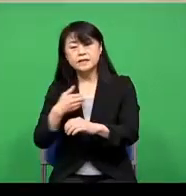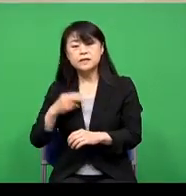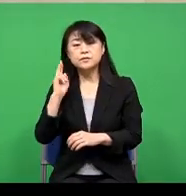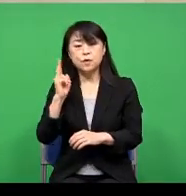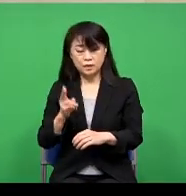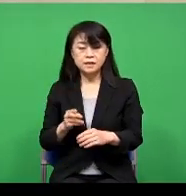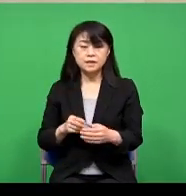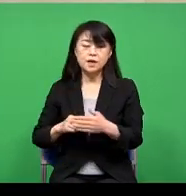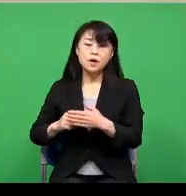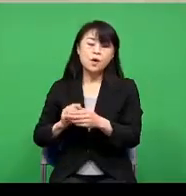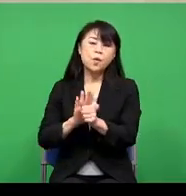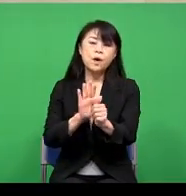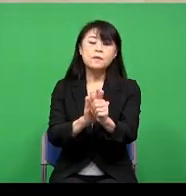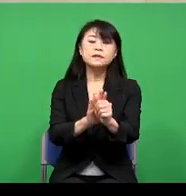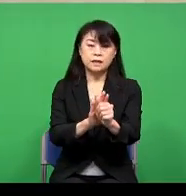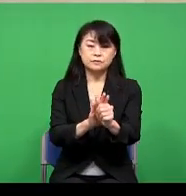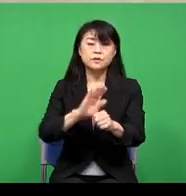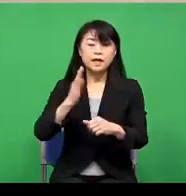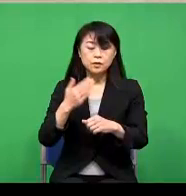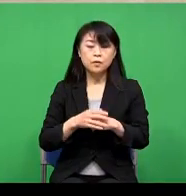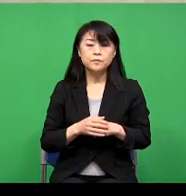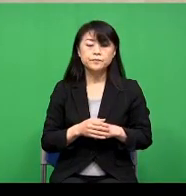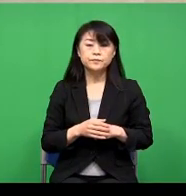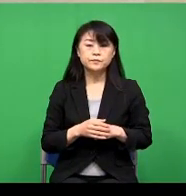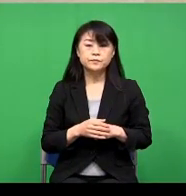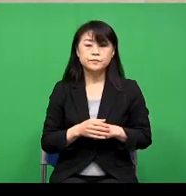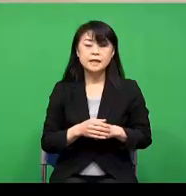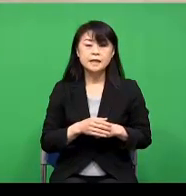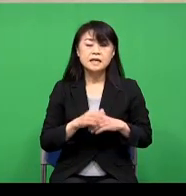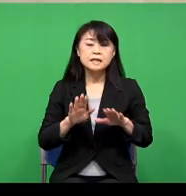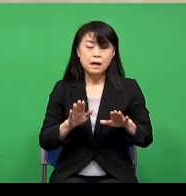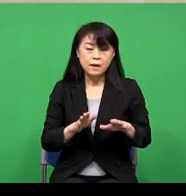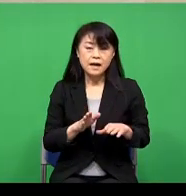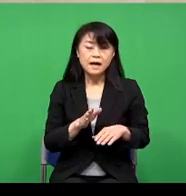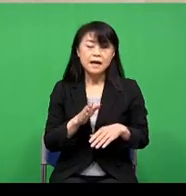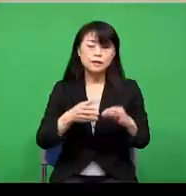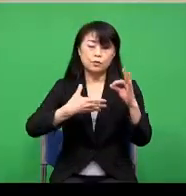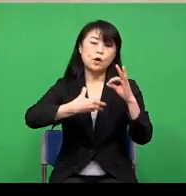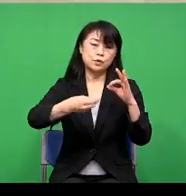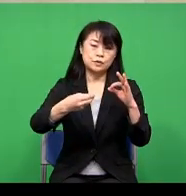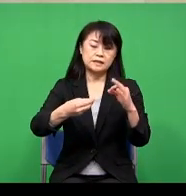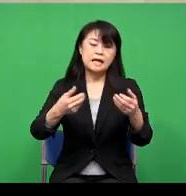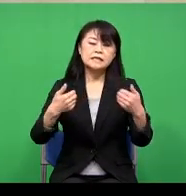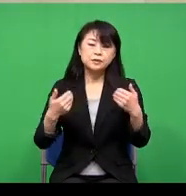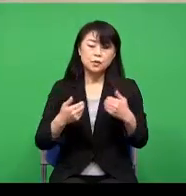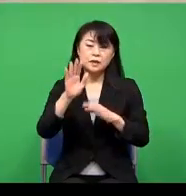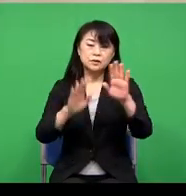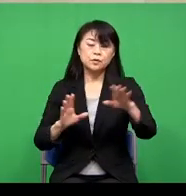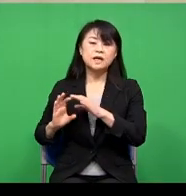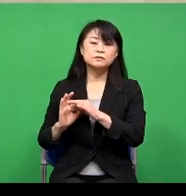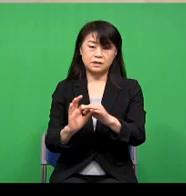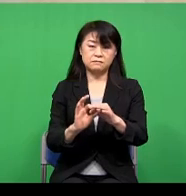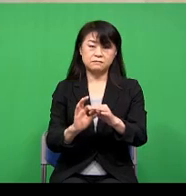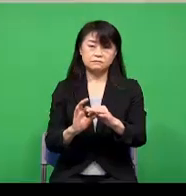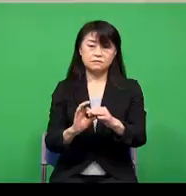ますけれども、こうした精一杯枠を確保して、そして企業のま